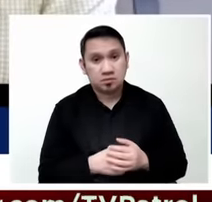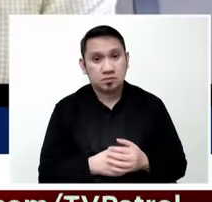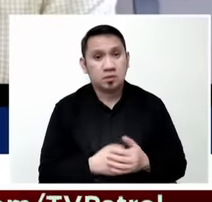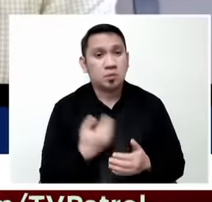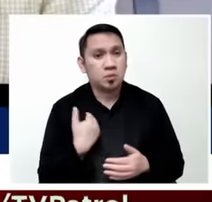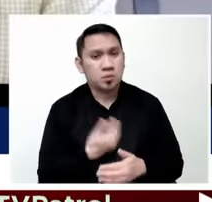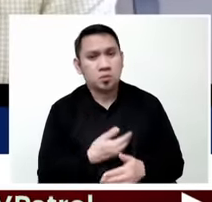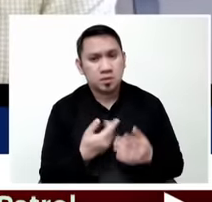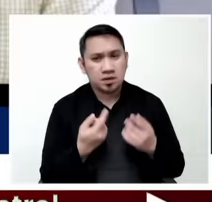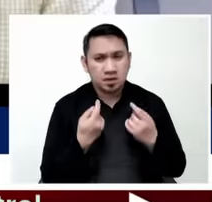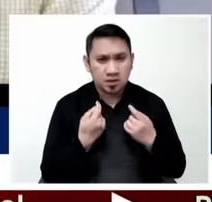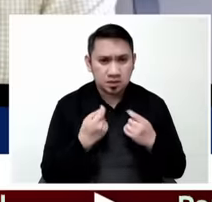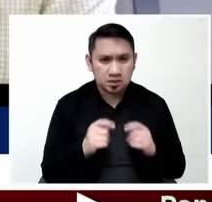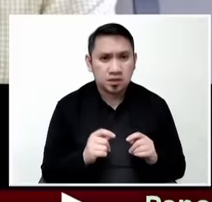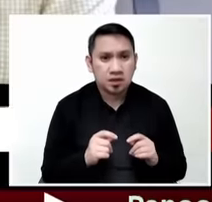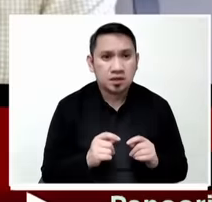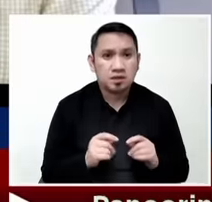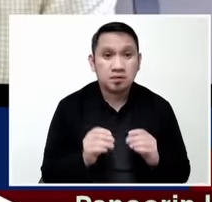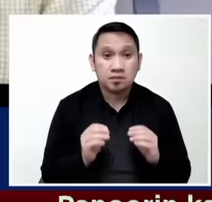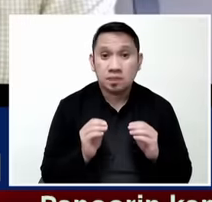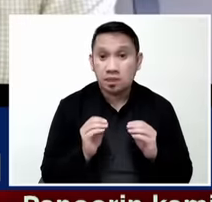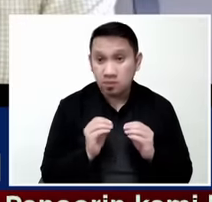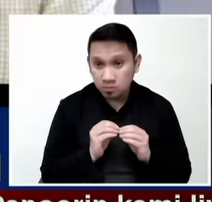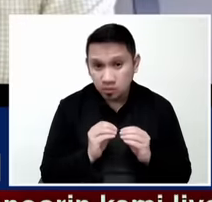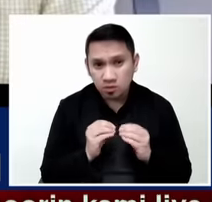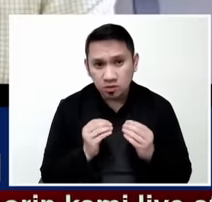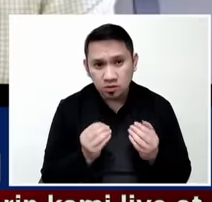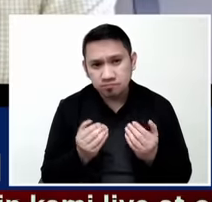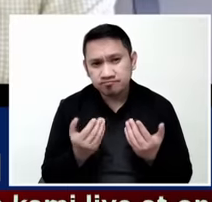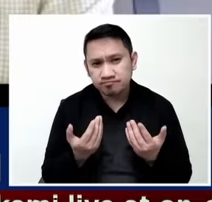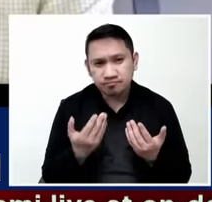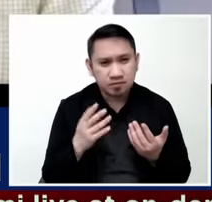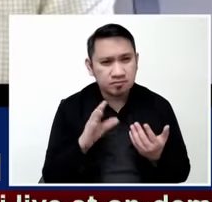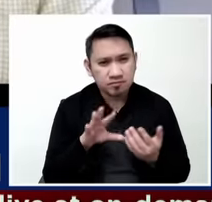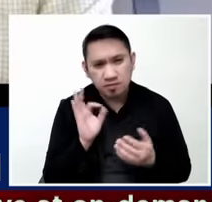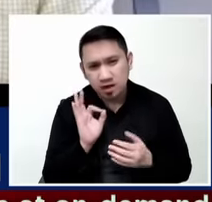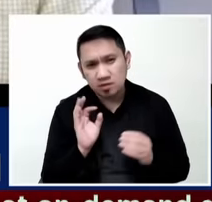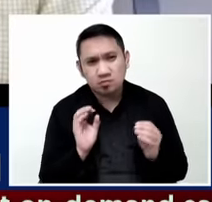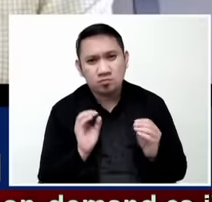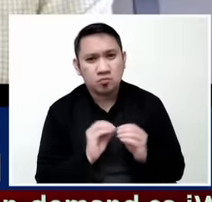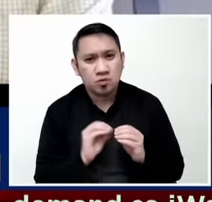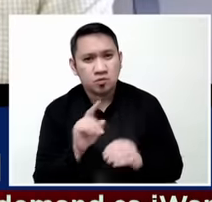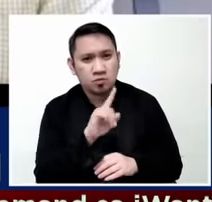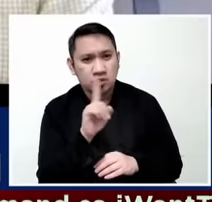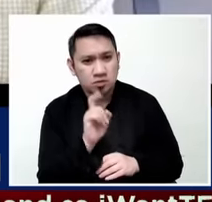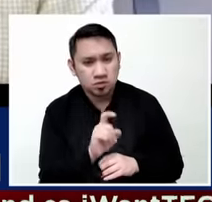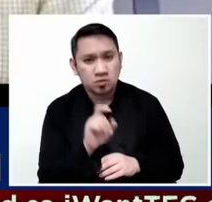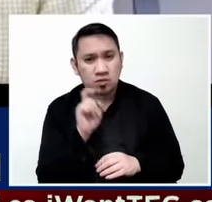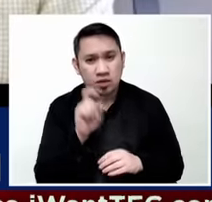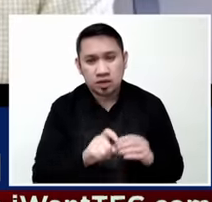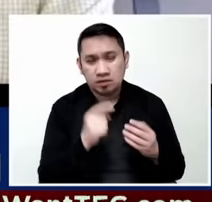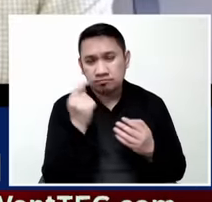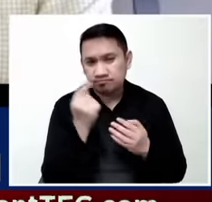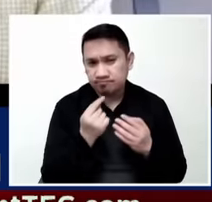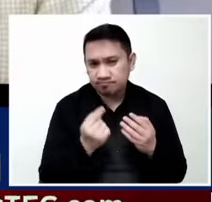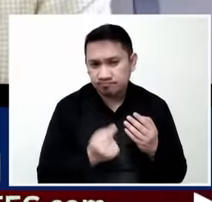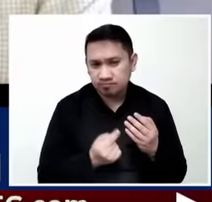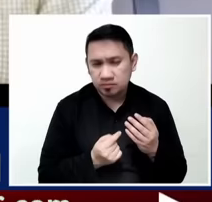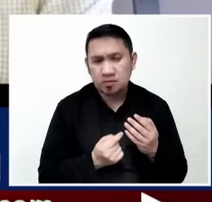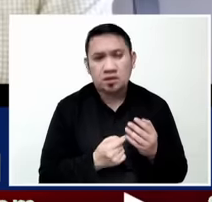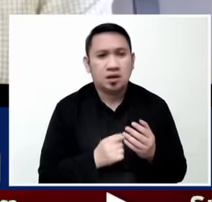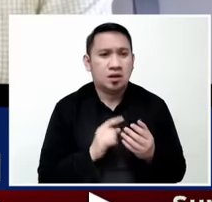to trigger more answers dun sa apat na question na dapat nakadetalye yung modelo,